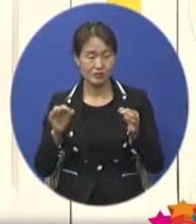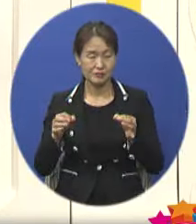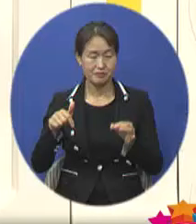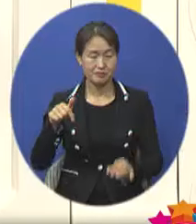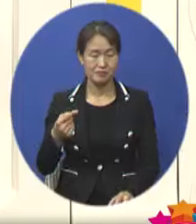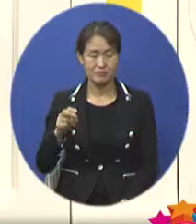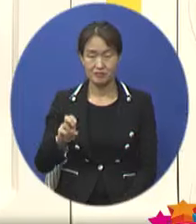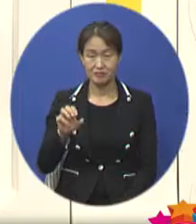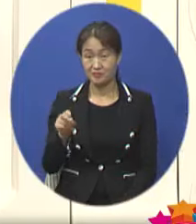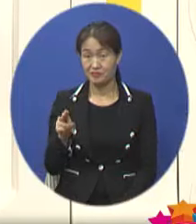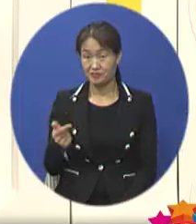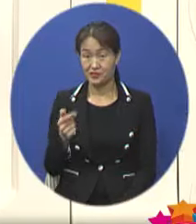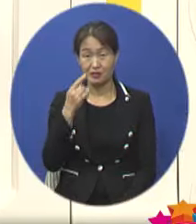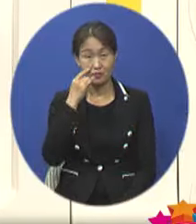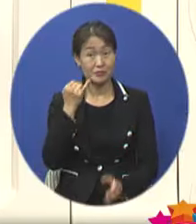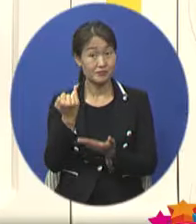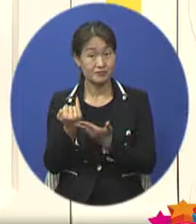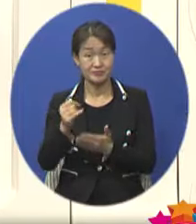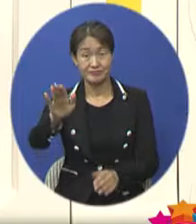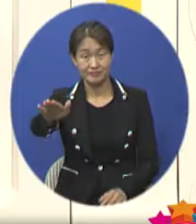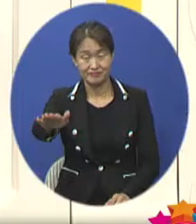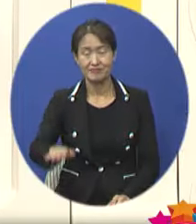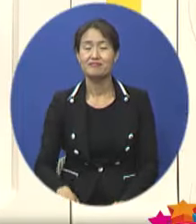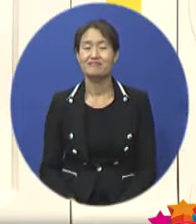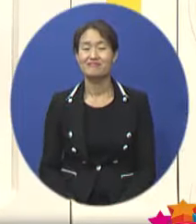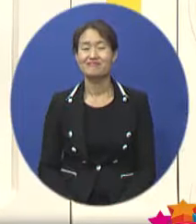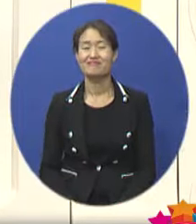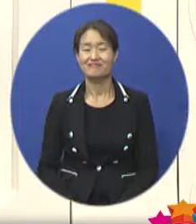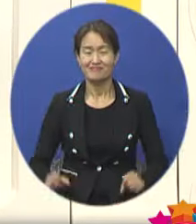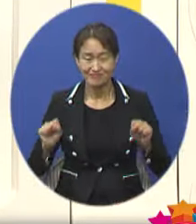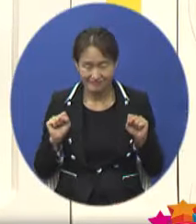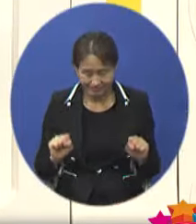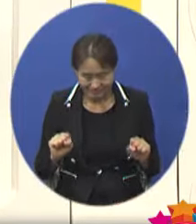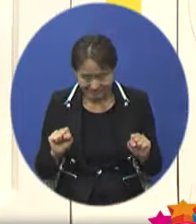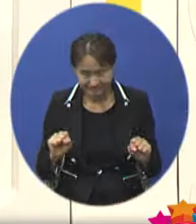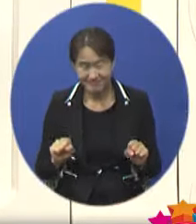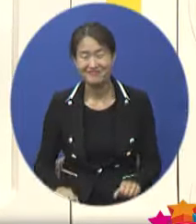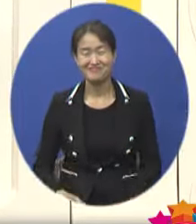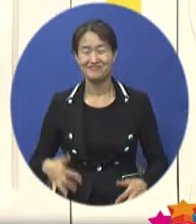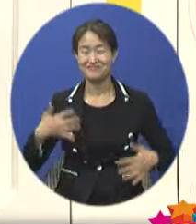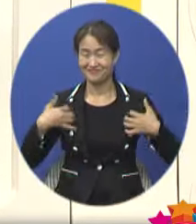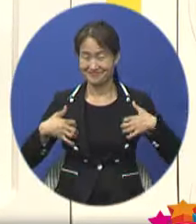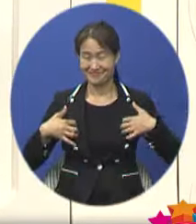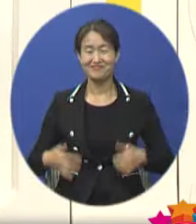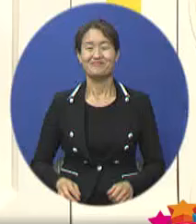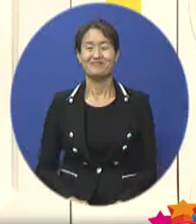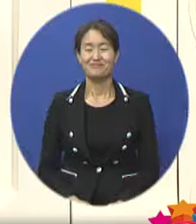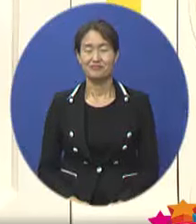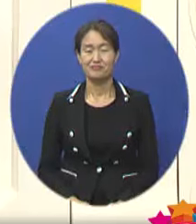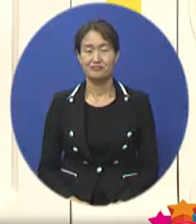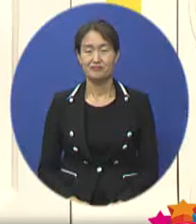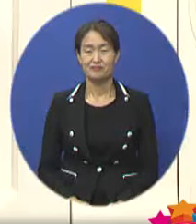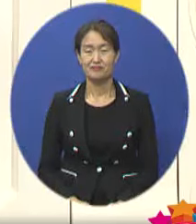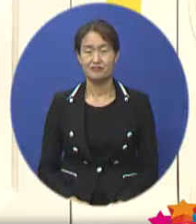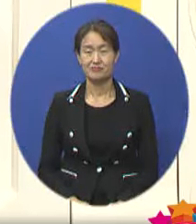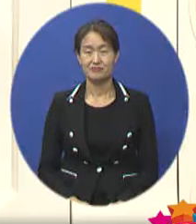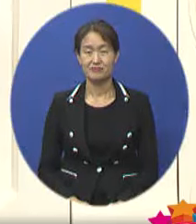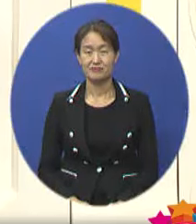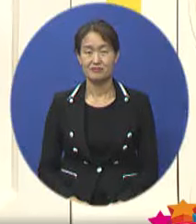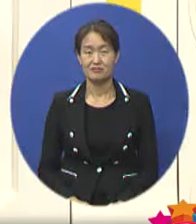연자 어머님 한번 만나볼게요. 여보세요? 네, 안녕하세요. 반갑습니다. 네, 반갑습니다. 예. 예.